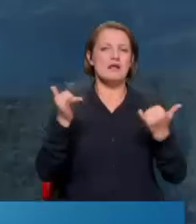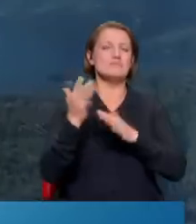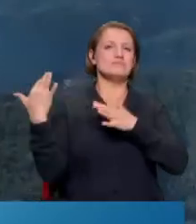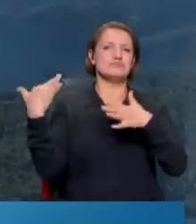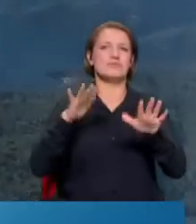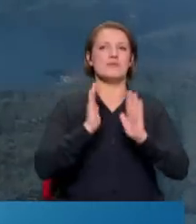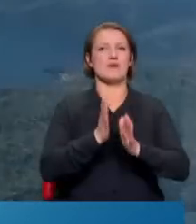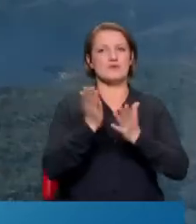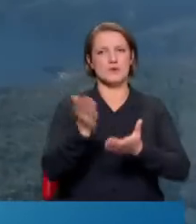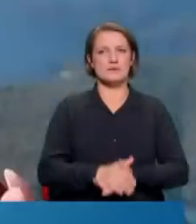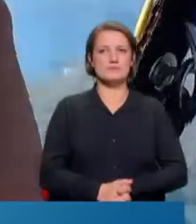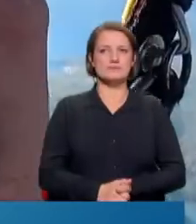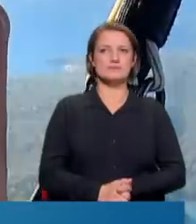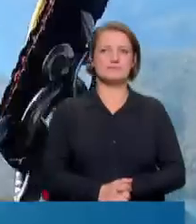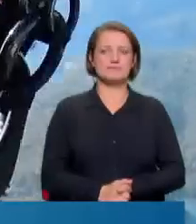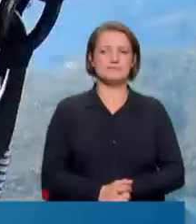devam